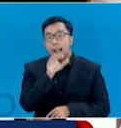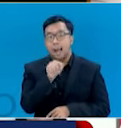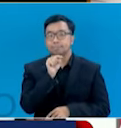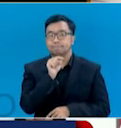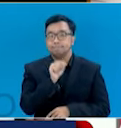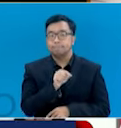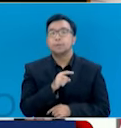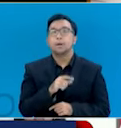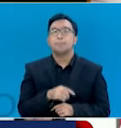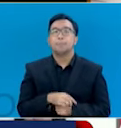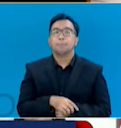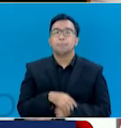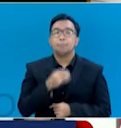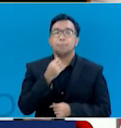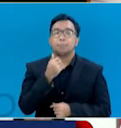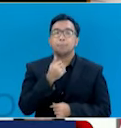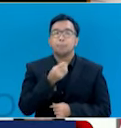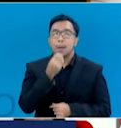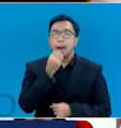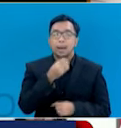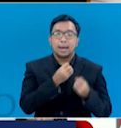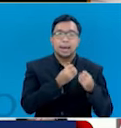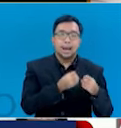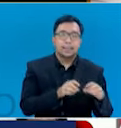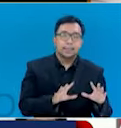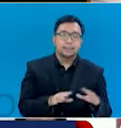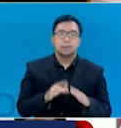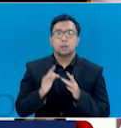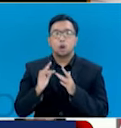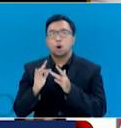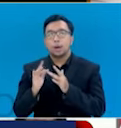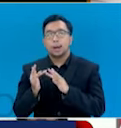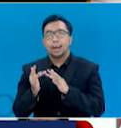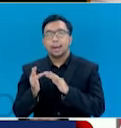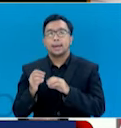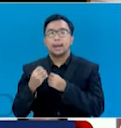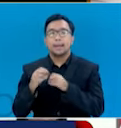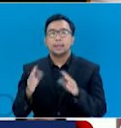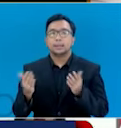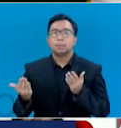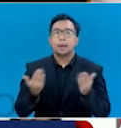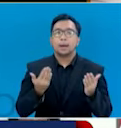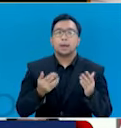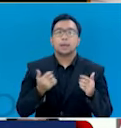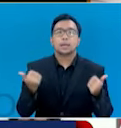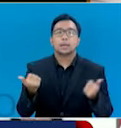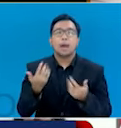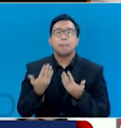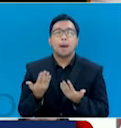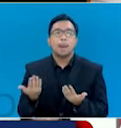internet gratis atau makan gratis untuk orang yang sedang susah, untuk orang miskin, untuk orang kalangan